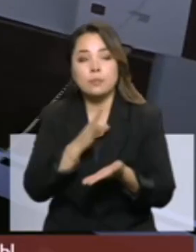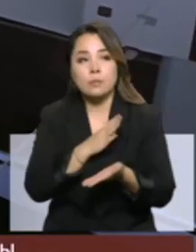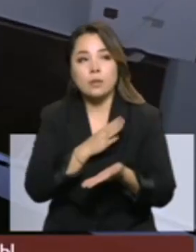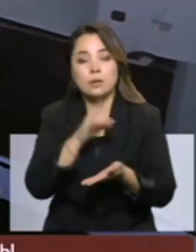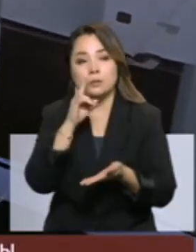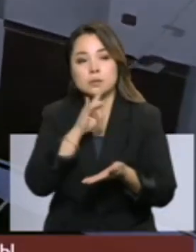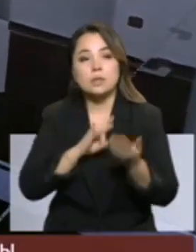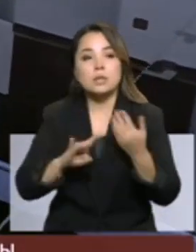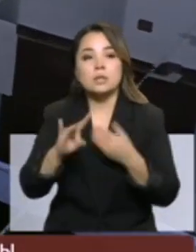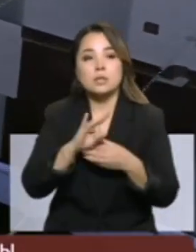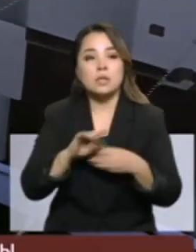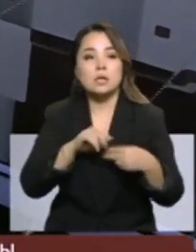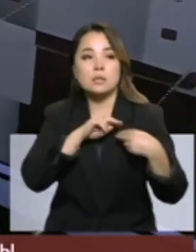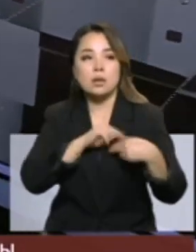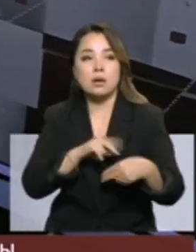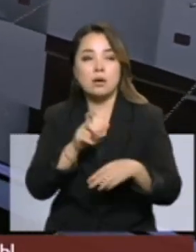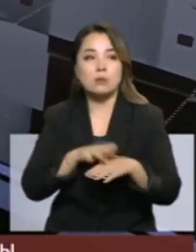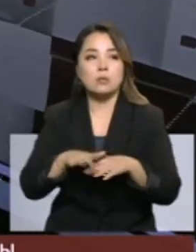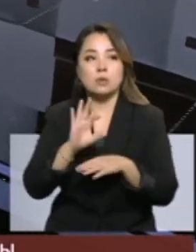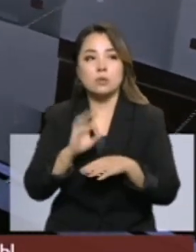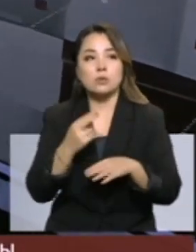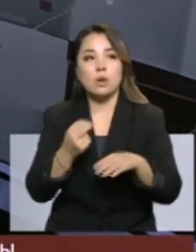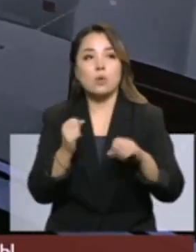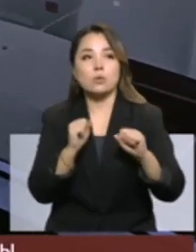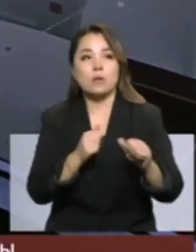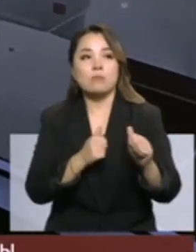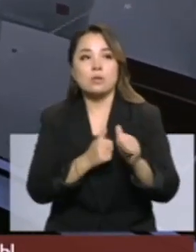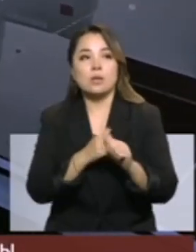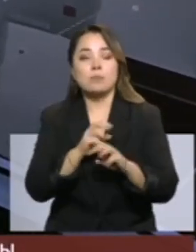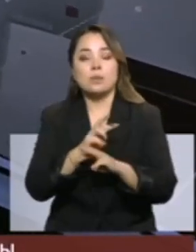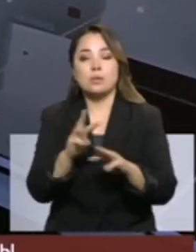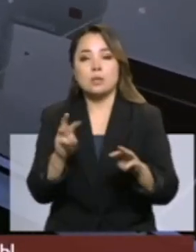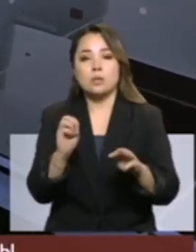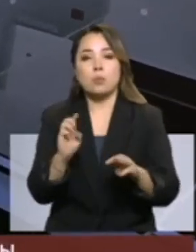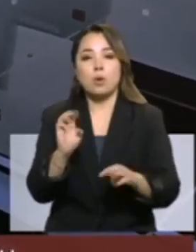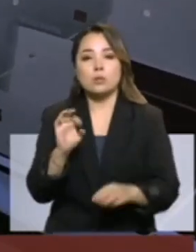қонақта Қазақстан Республикасы еңбек және халықты әлеуметтік қорғау вице-министрі Ербол Оспанов.